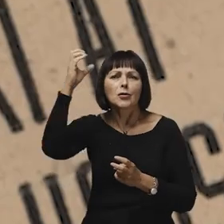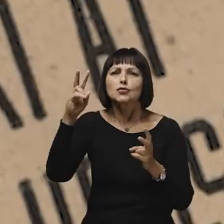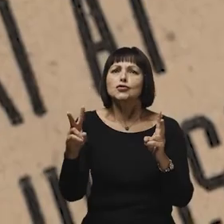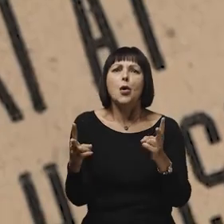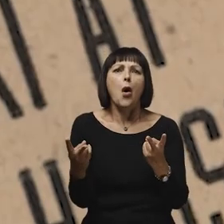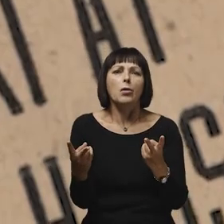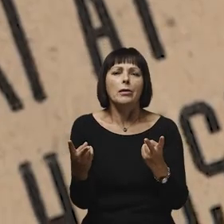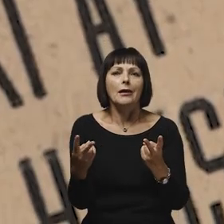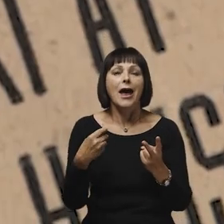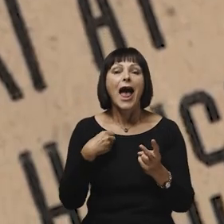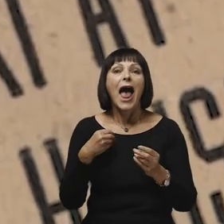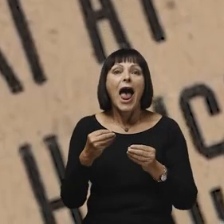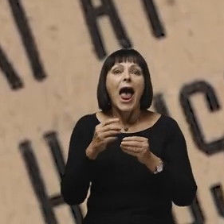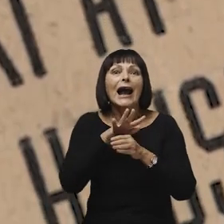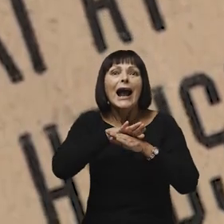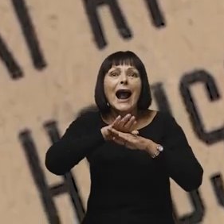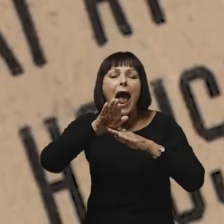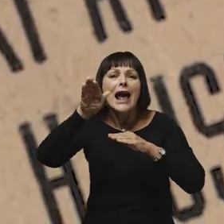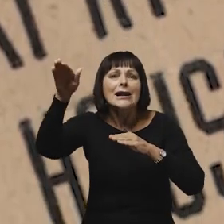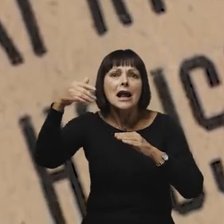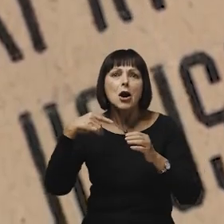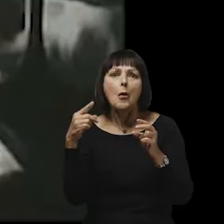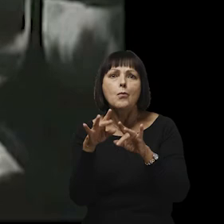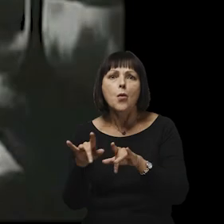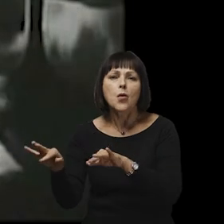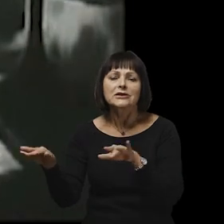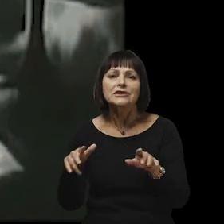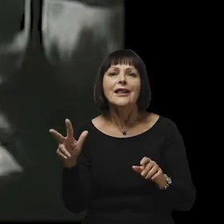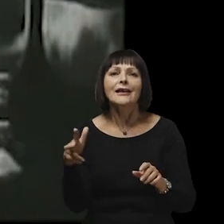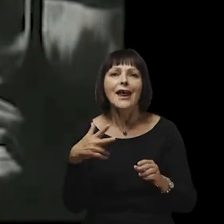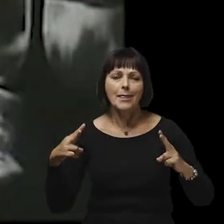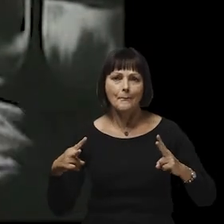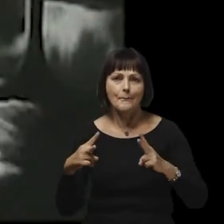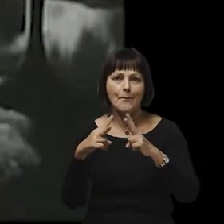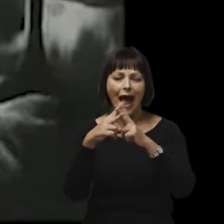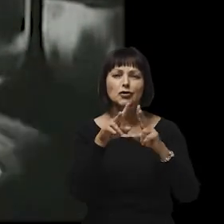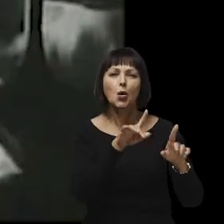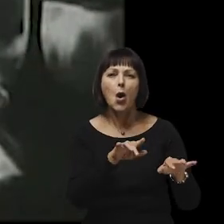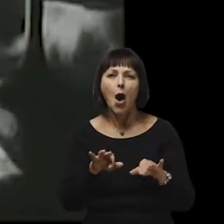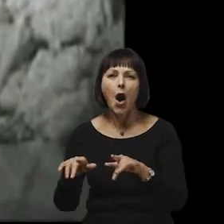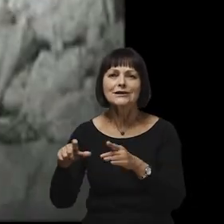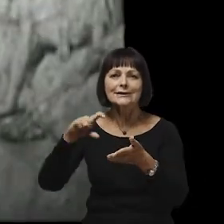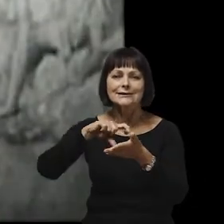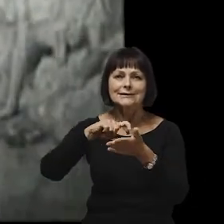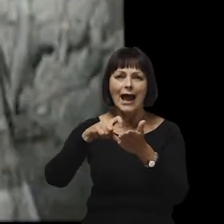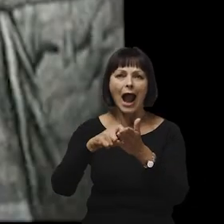Paddymania? Światowa kariera muzyczna Paderewskiego rozpoczęła się w Paryżu od koncertu w sali Erarda w